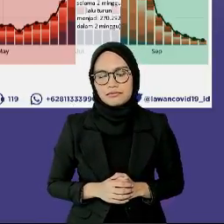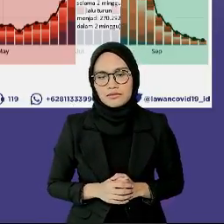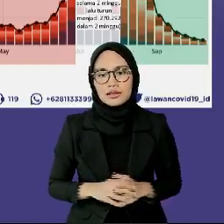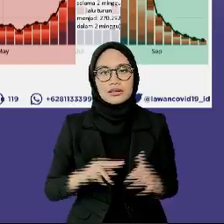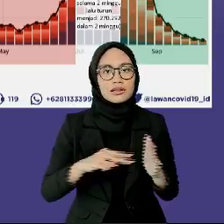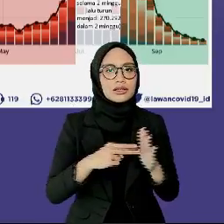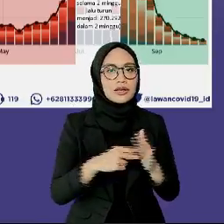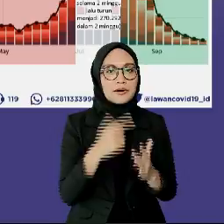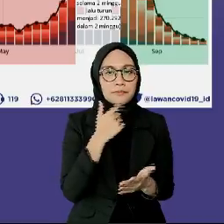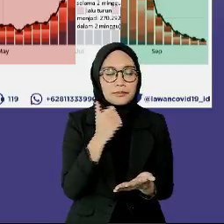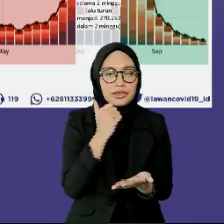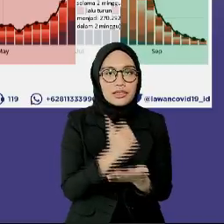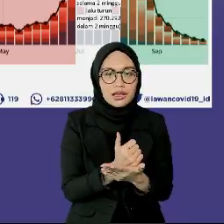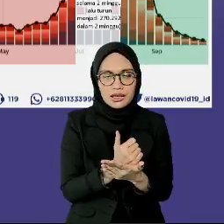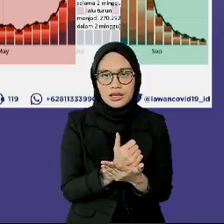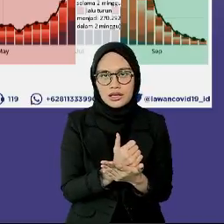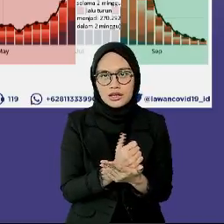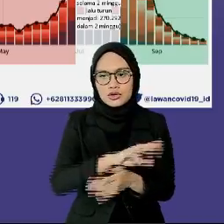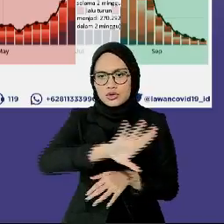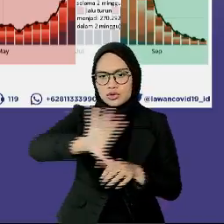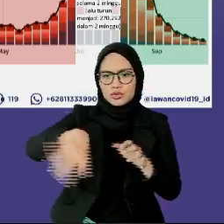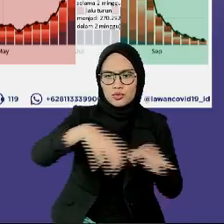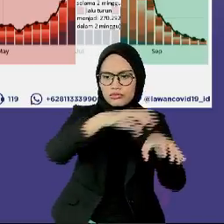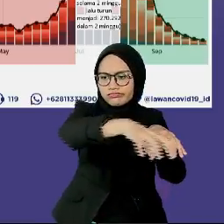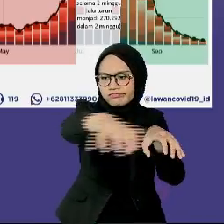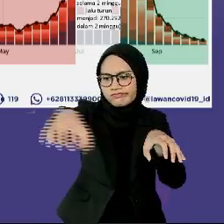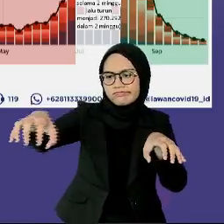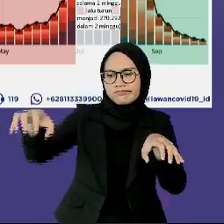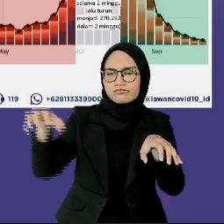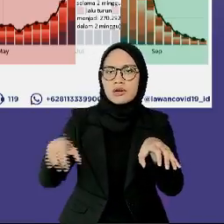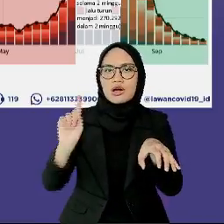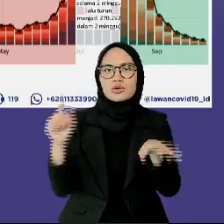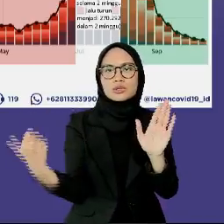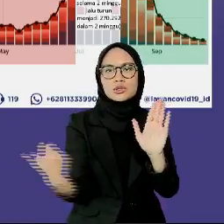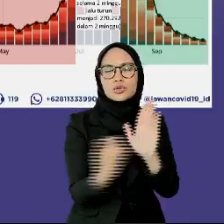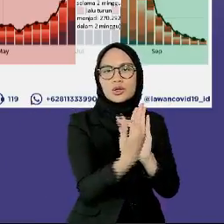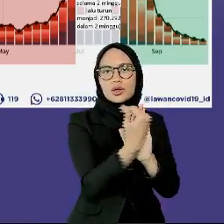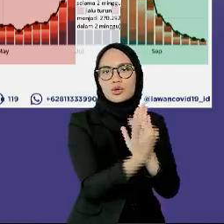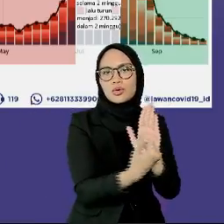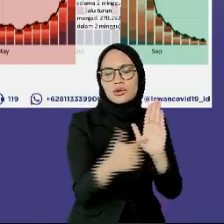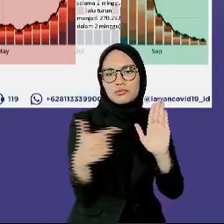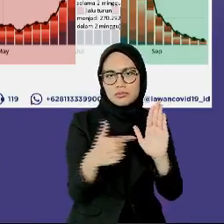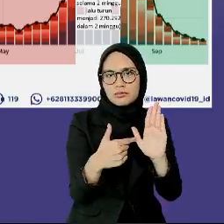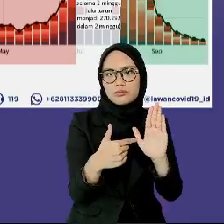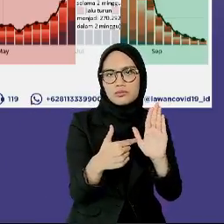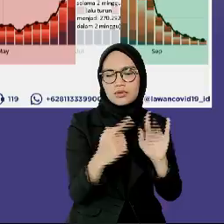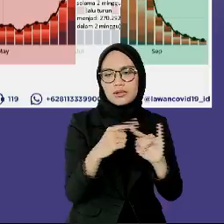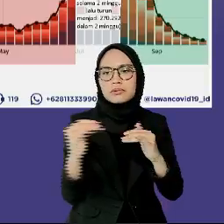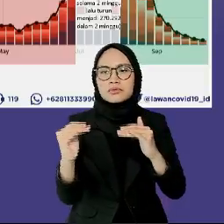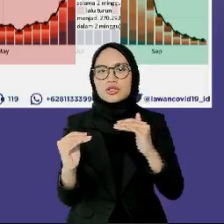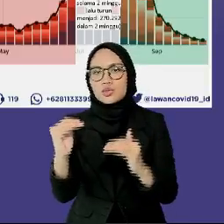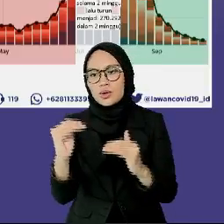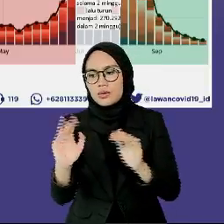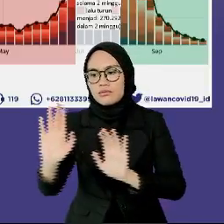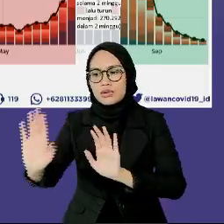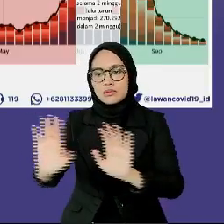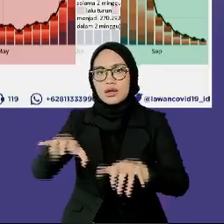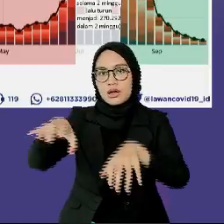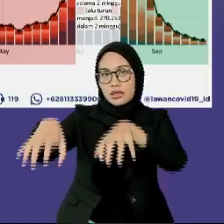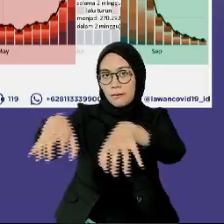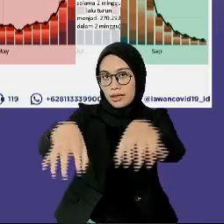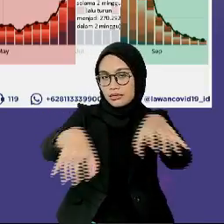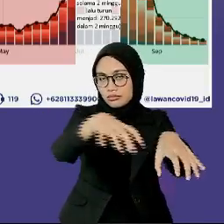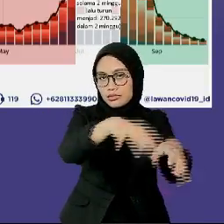yang diterapkan serentak di seluruh wilayah dan disesuaikan dengan situasi masing-masing wilayah dapat menekan kasus